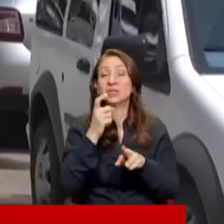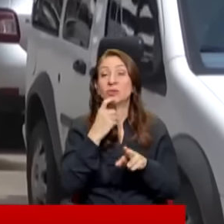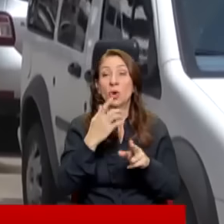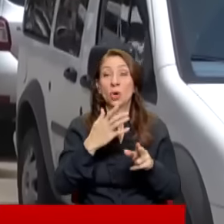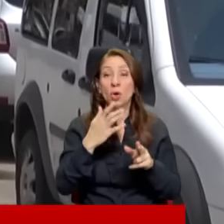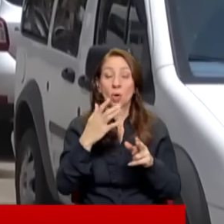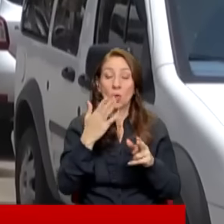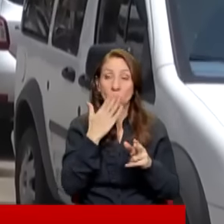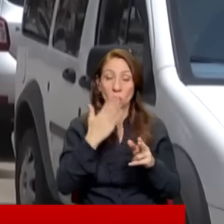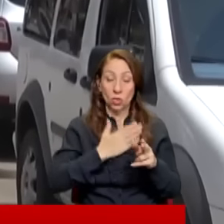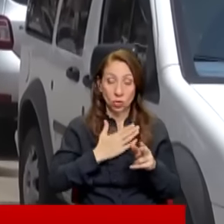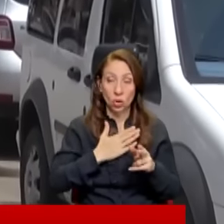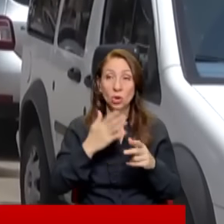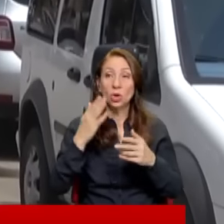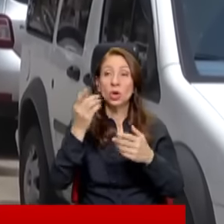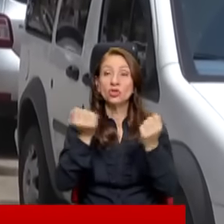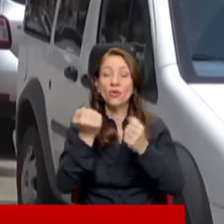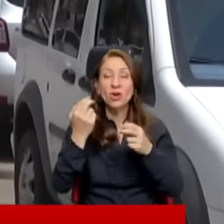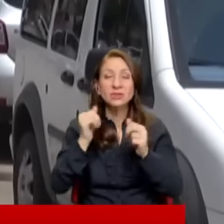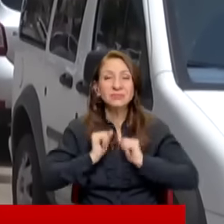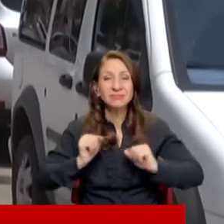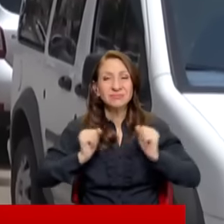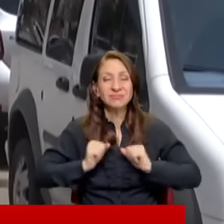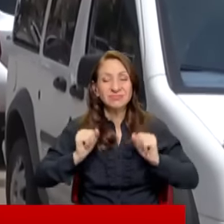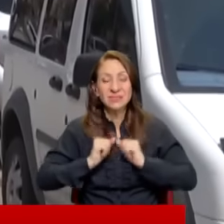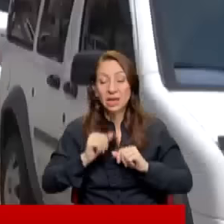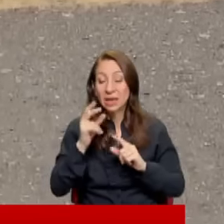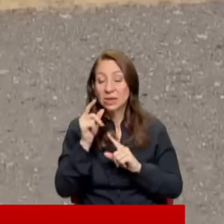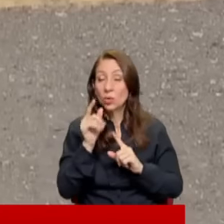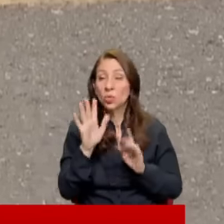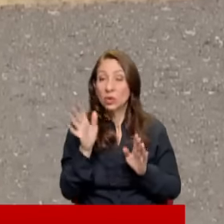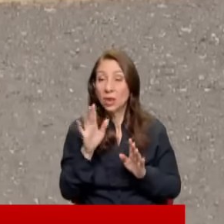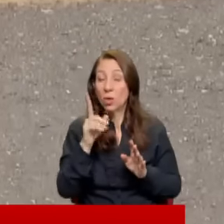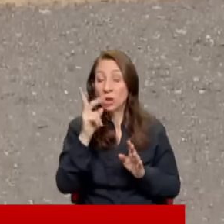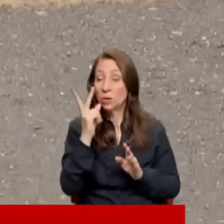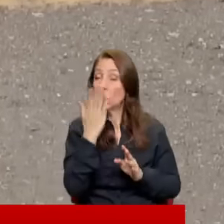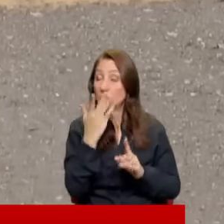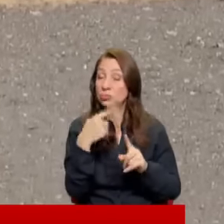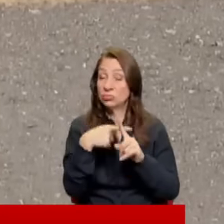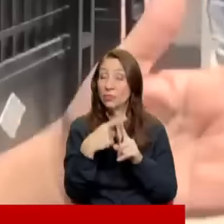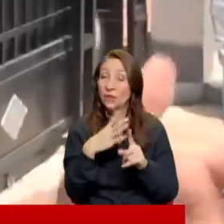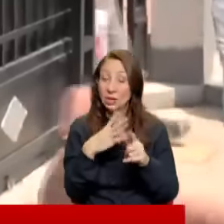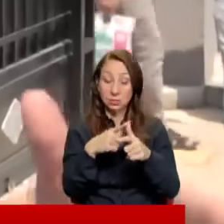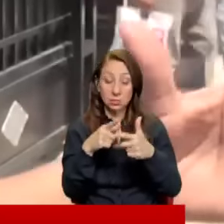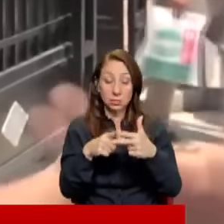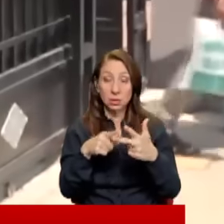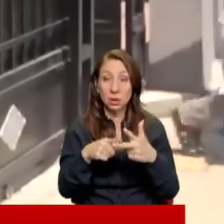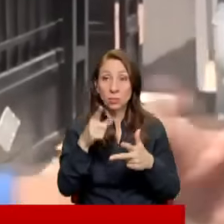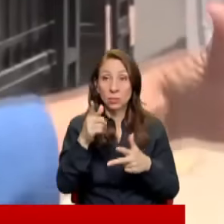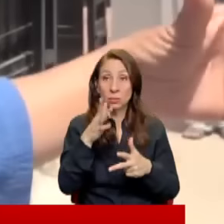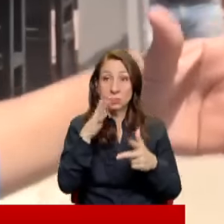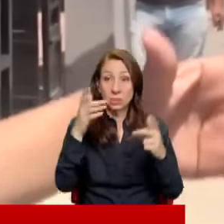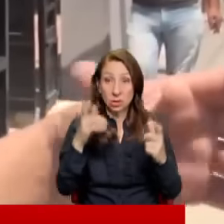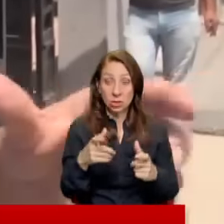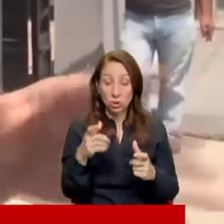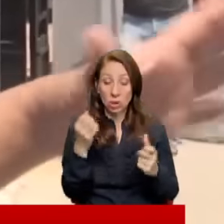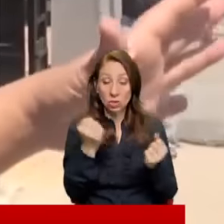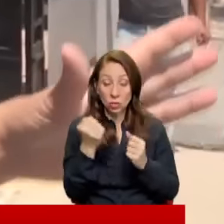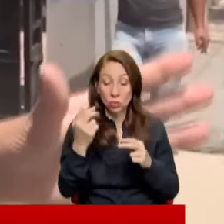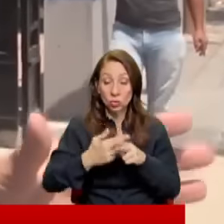önünü sürücü kursları istila etmiş durumda sadece ilkokul yok O caddede iki Okul daha var Yakında Burası bir bildiğiniz